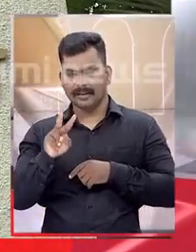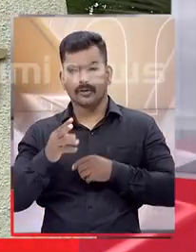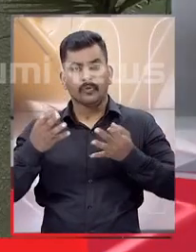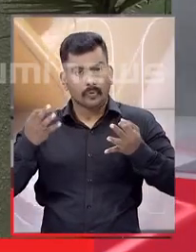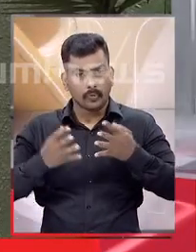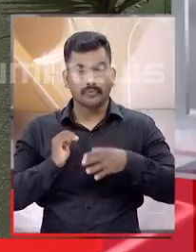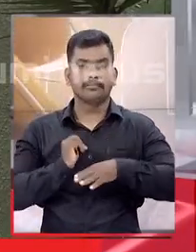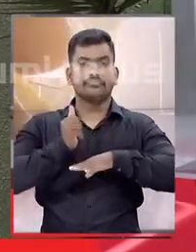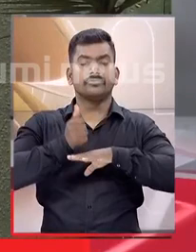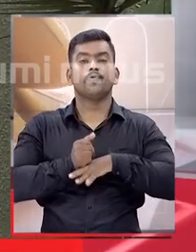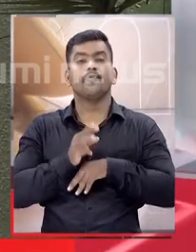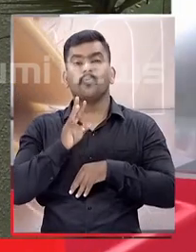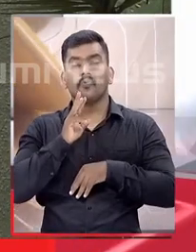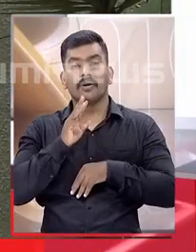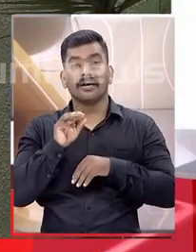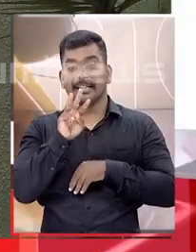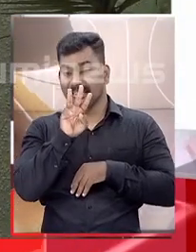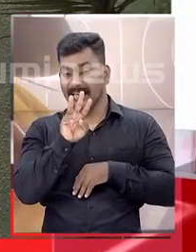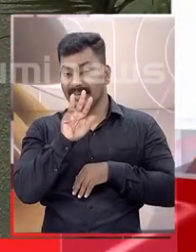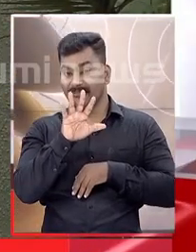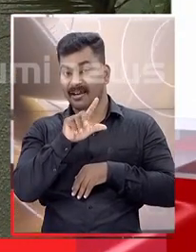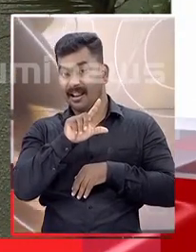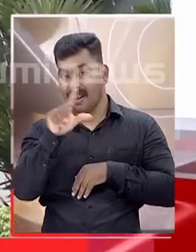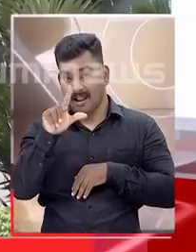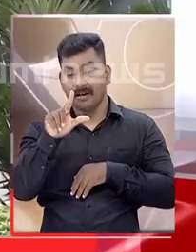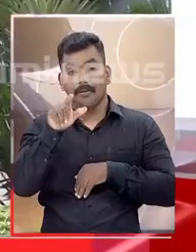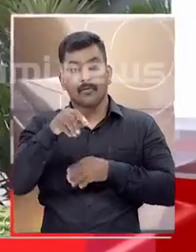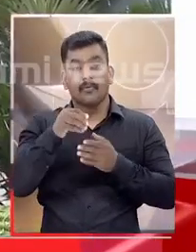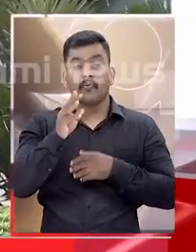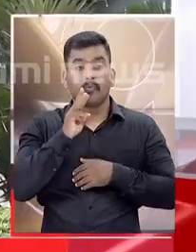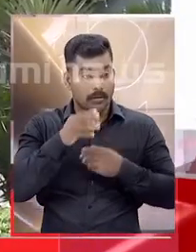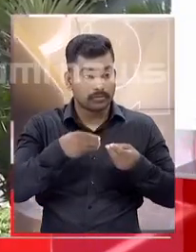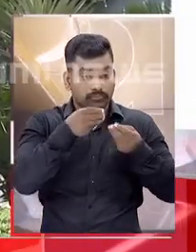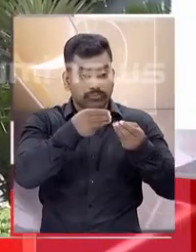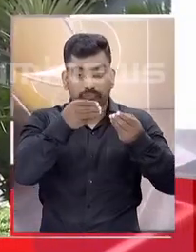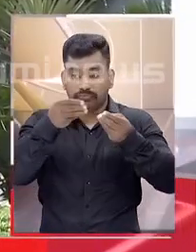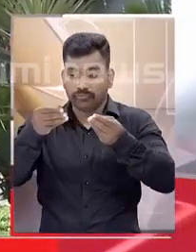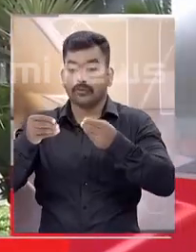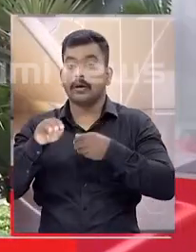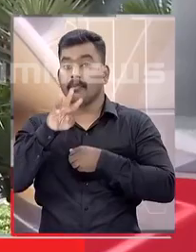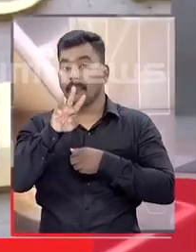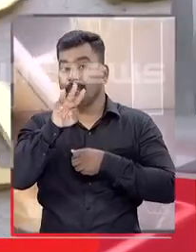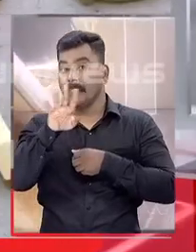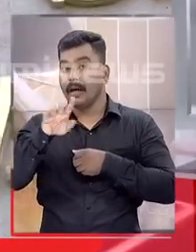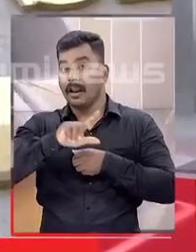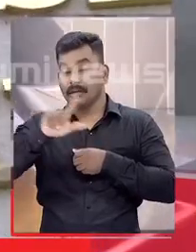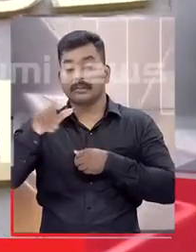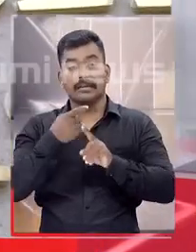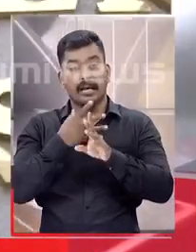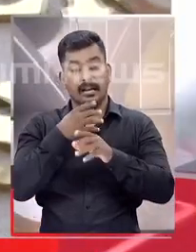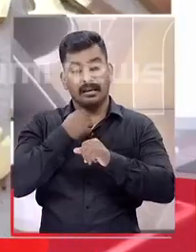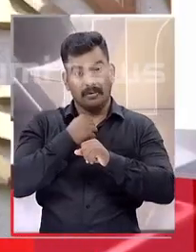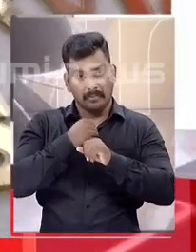തുടങ്ങിയതാണ്. 35 ലക്ഷം കണക്ഷൻ കൊടുത്തു. 2024 34 ലക്ഷം കൂടെ കൊടുക്കണം. കേന്ദ്ര ഗവൺമെന്റ്